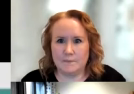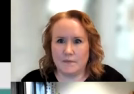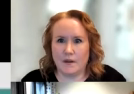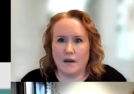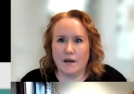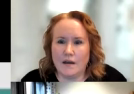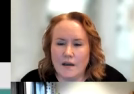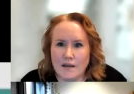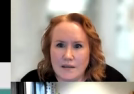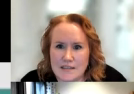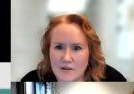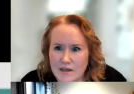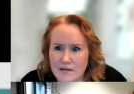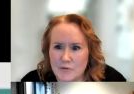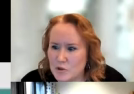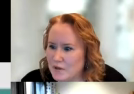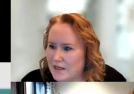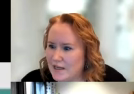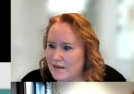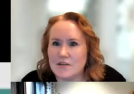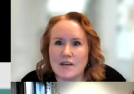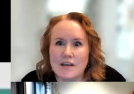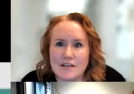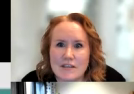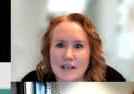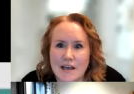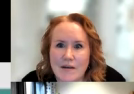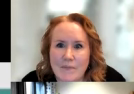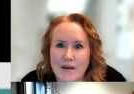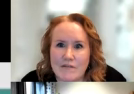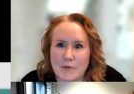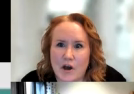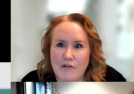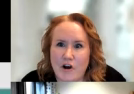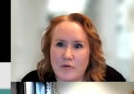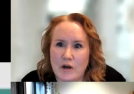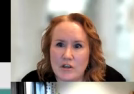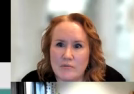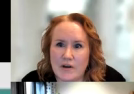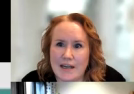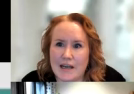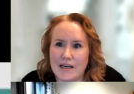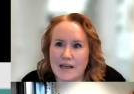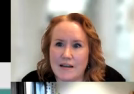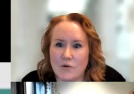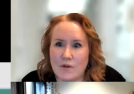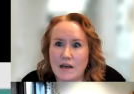Ja. Neste, nå det tre spørsmål igjen her. Skal vi se. Hvis man har fagmiljø som har